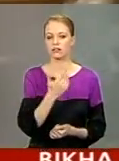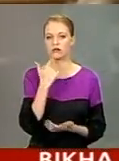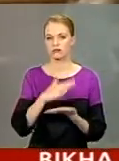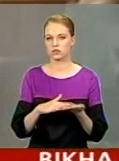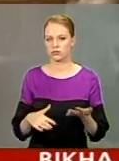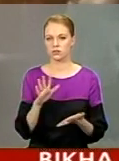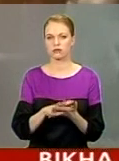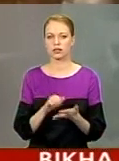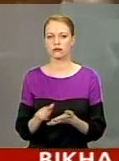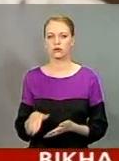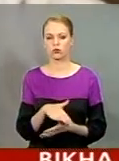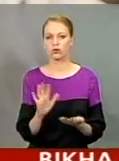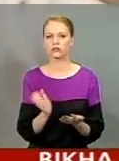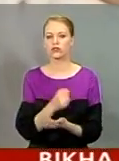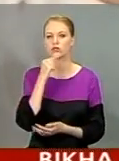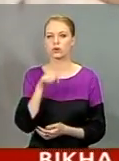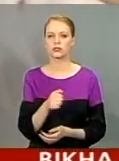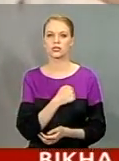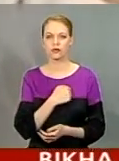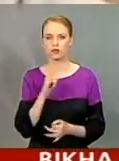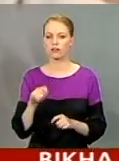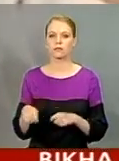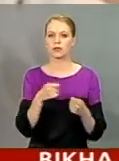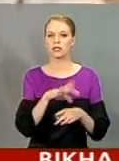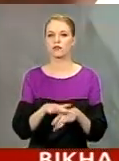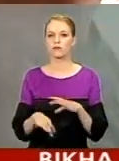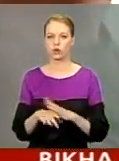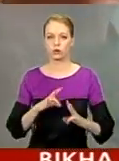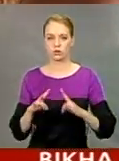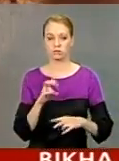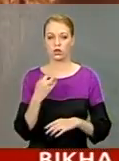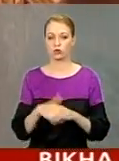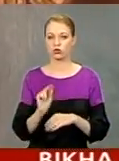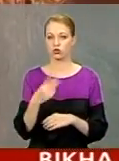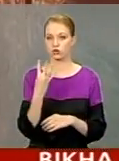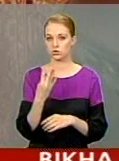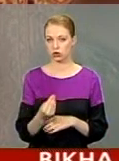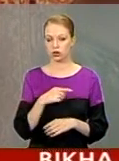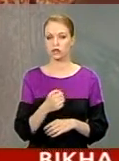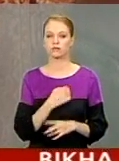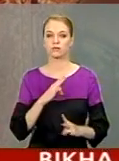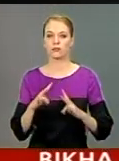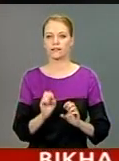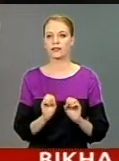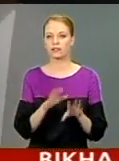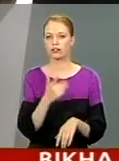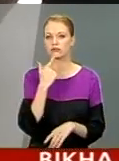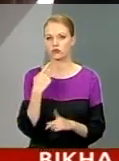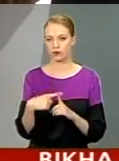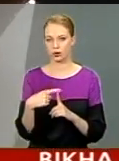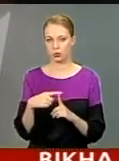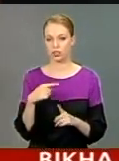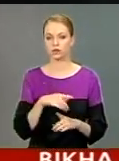знекровленого з перебитою ногою знайшли російські військові та передали у полон терористам. Та вже за 4 дні бойовики віддали Сергія Червоному